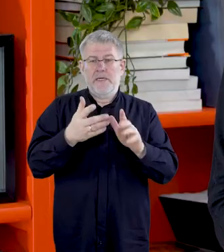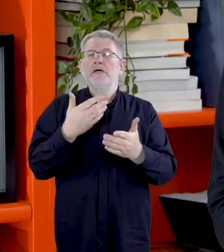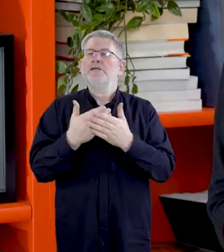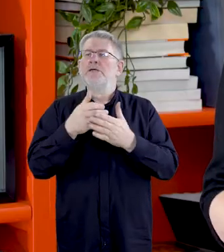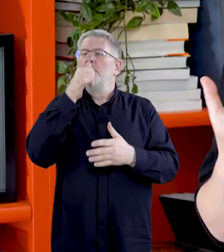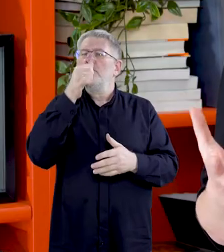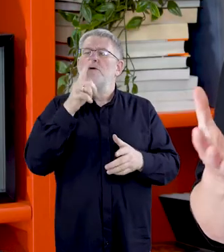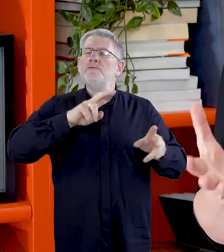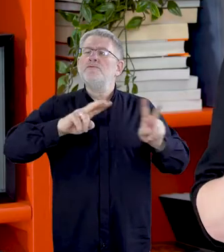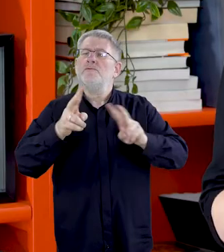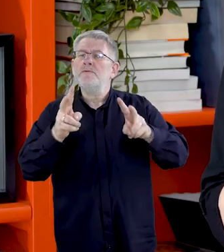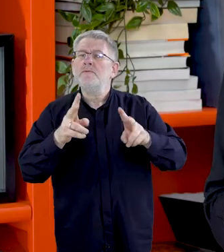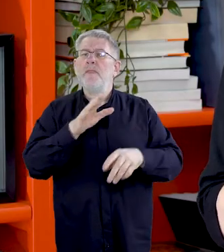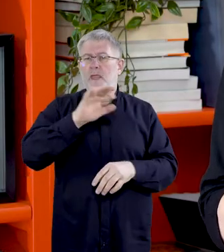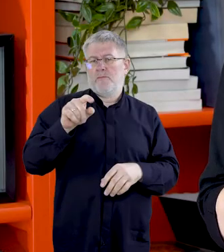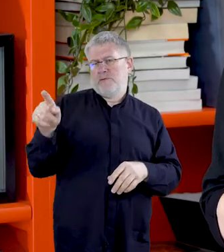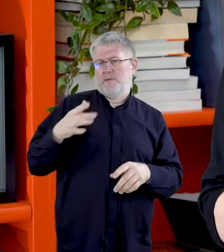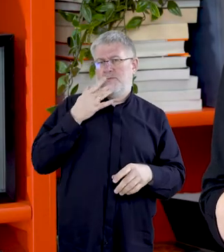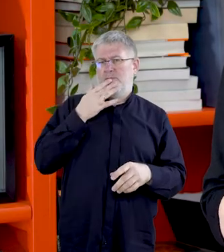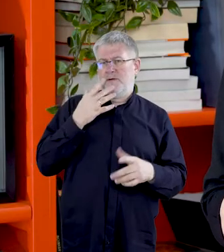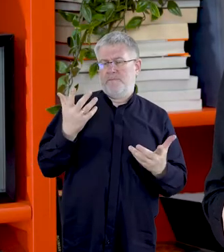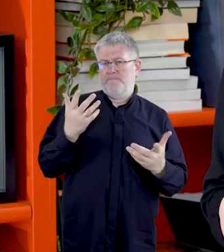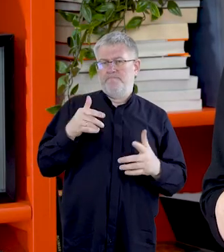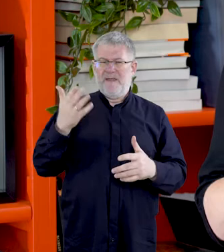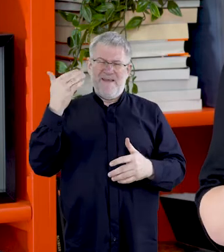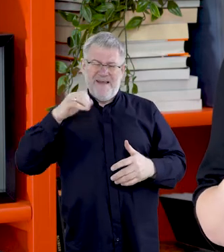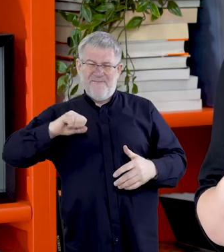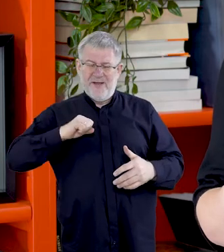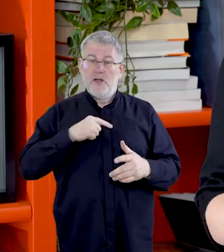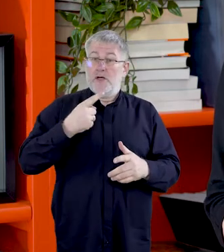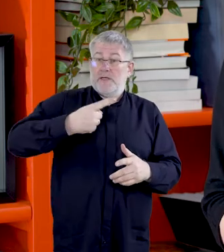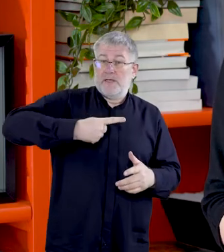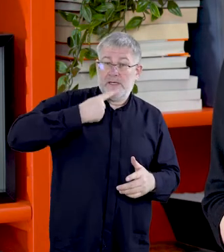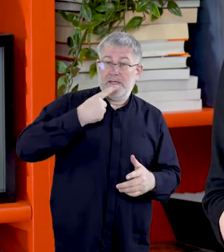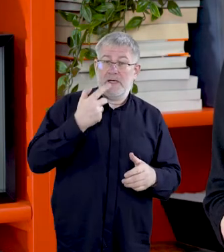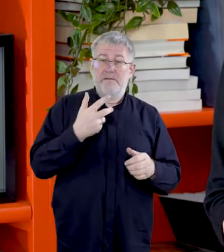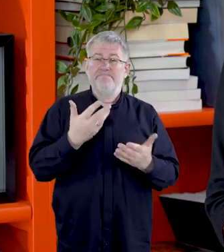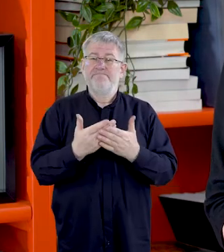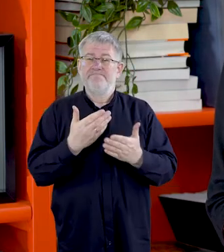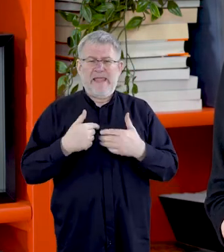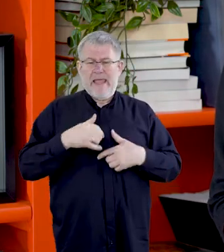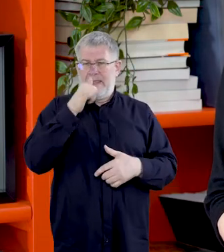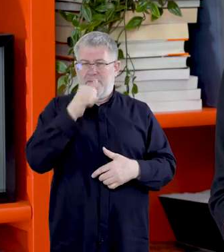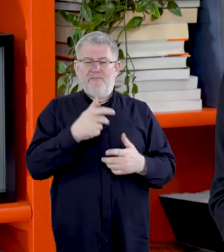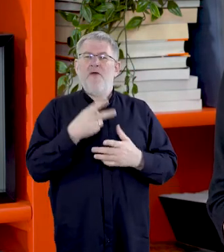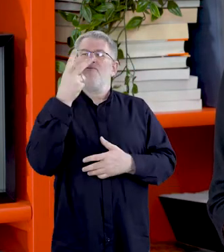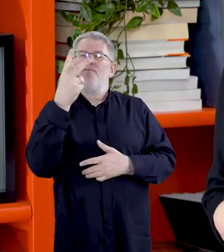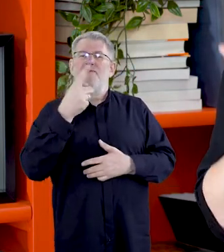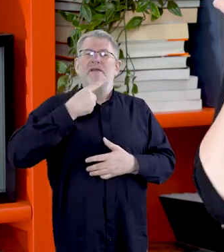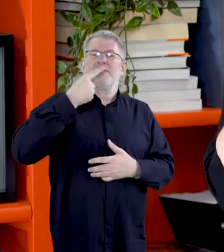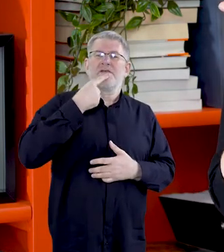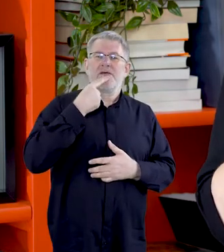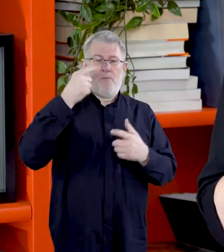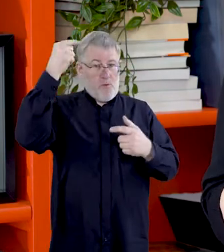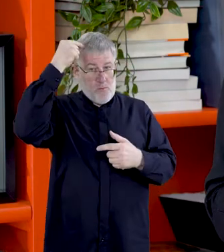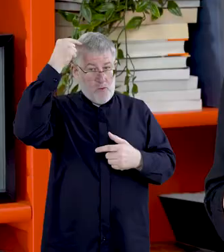dlaczego nie mogę tłumaczyć? Ponieważ właśnie to, co powiedziałyśmy, od czego zaczęłyśmy tak fajnie, że to jest język, w związku z tym ja nie potrafię dwoma językami, mój